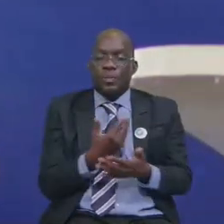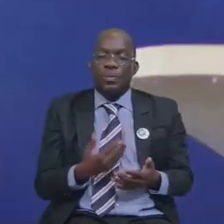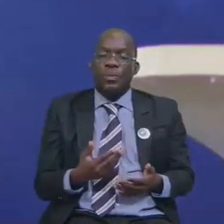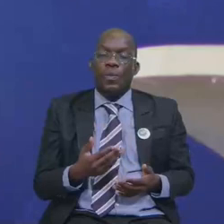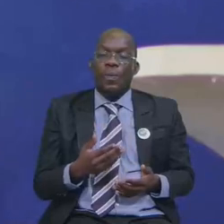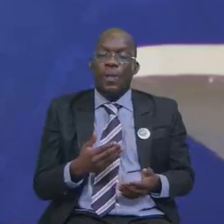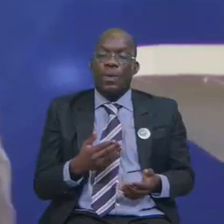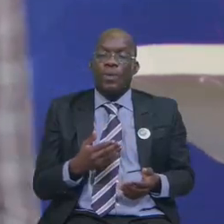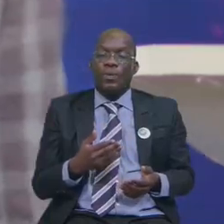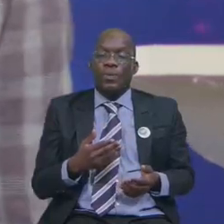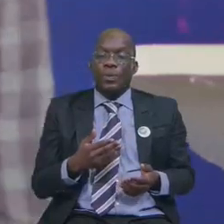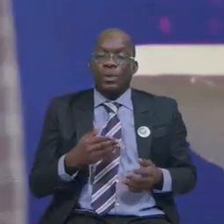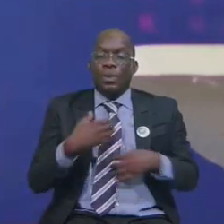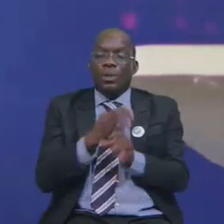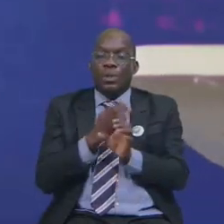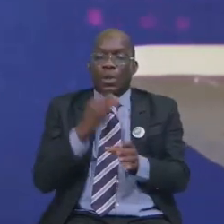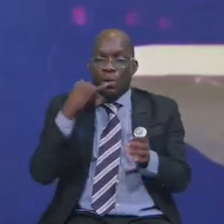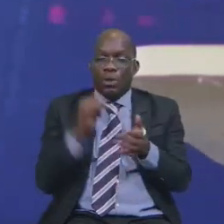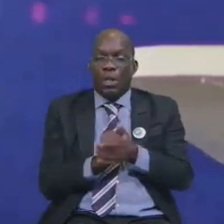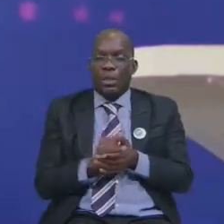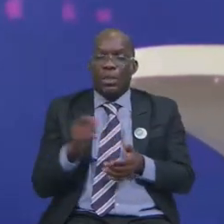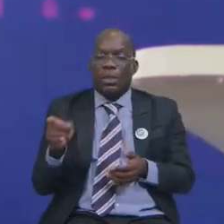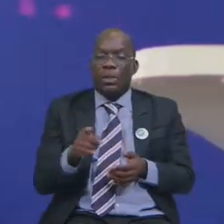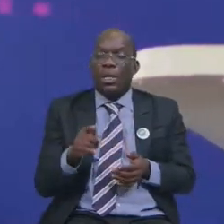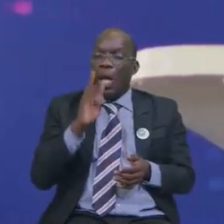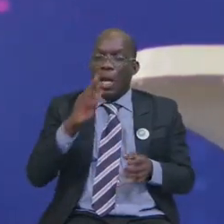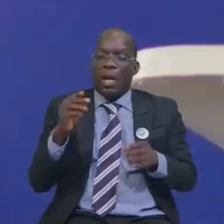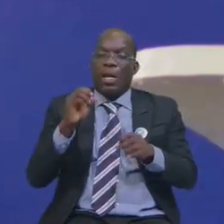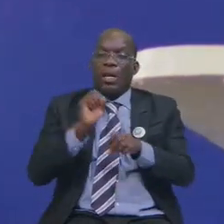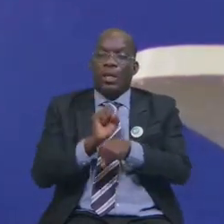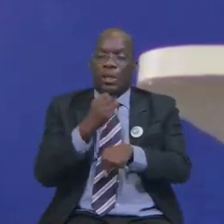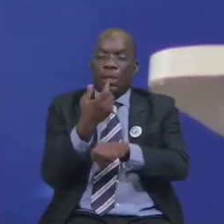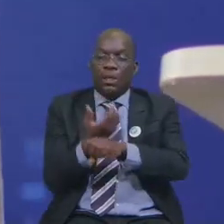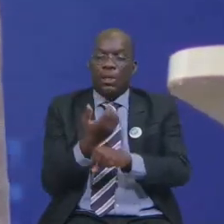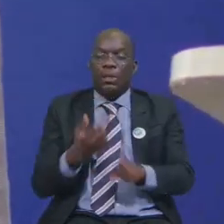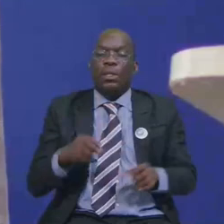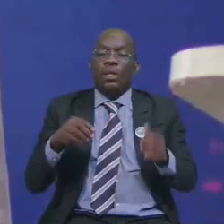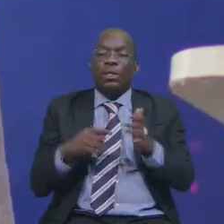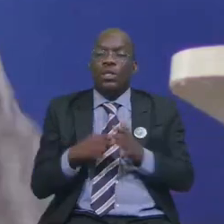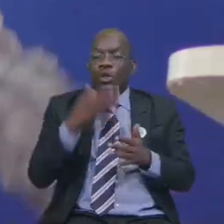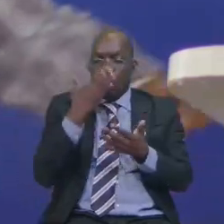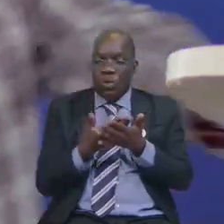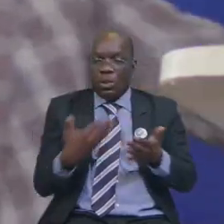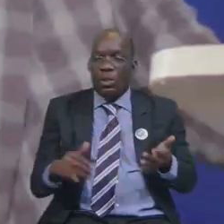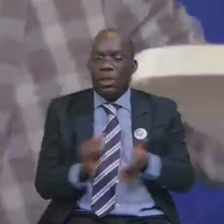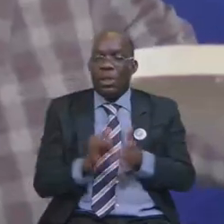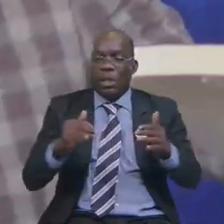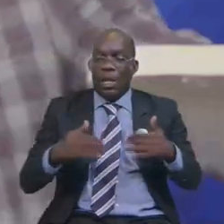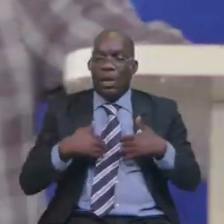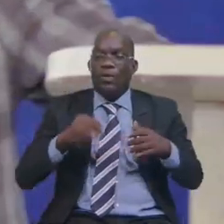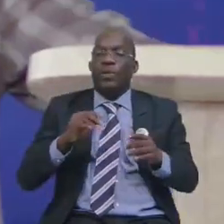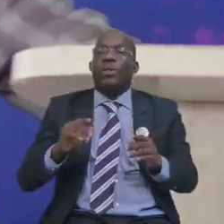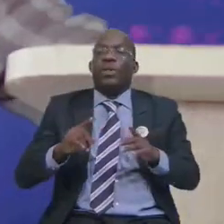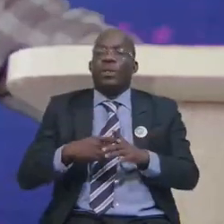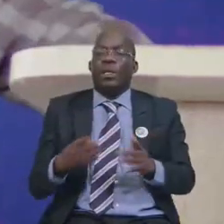diligence cette bonne chose que j'ai commencé dans ta vie tu seras dirigeant